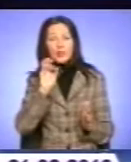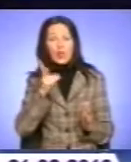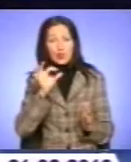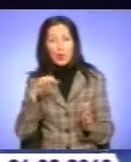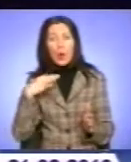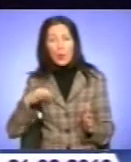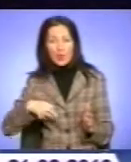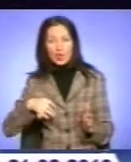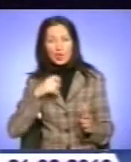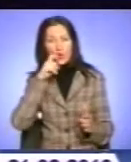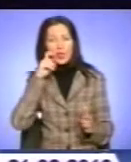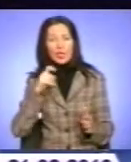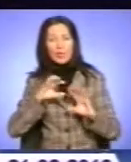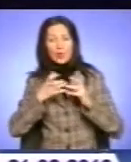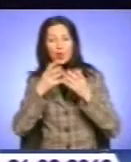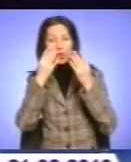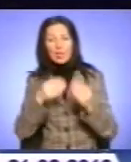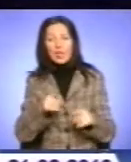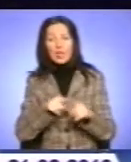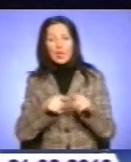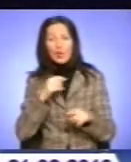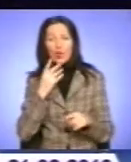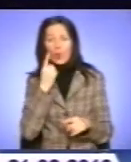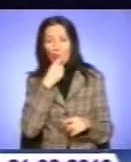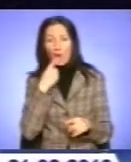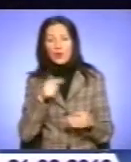Міжнародний день рідної мови відзначають з 2002 року.